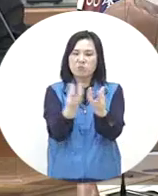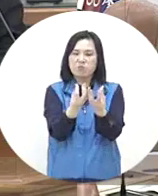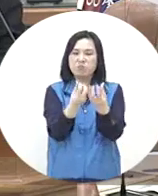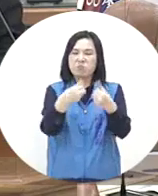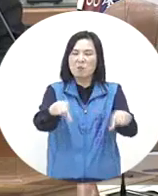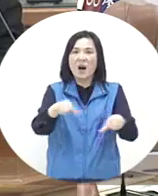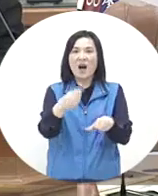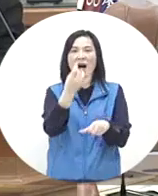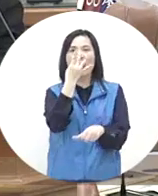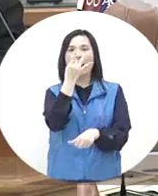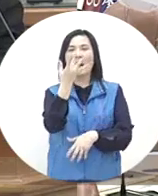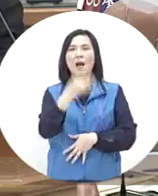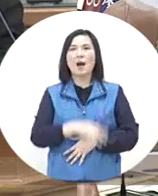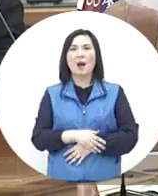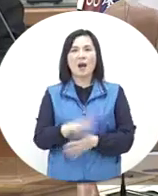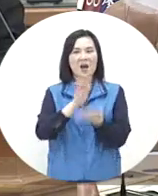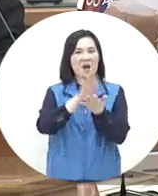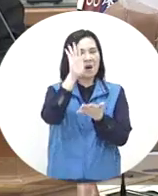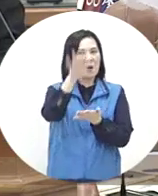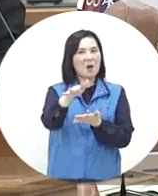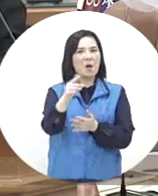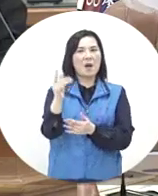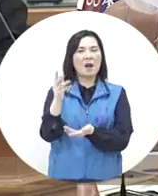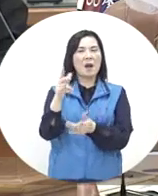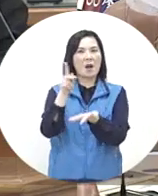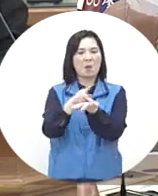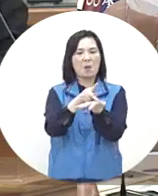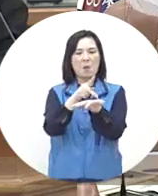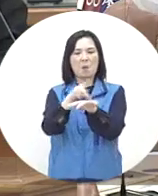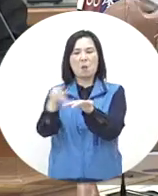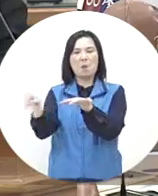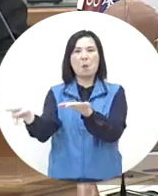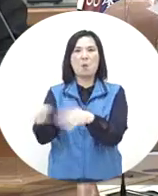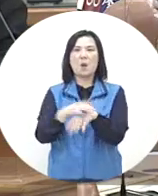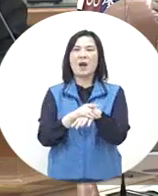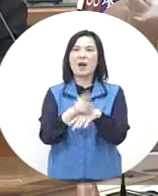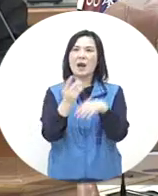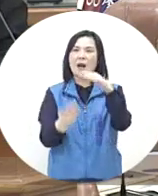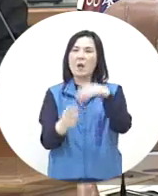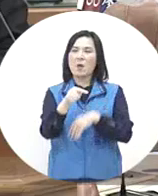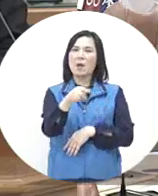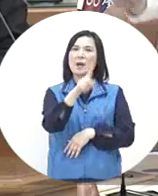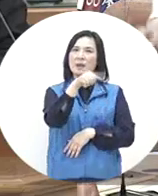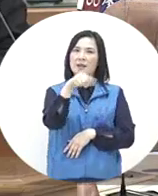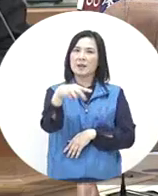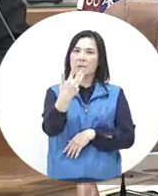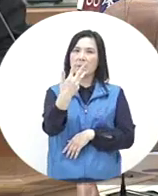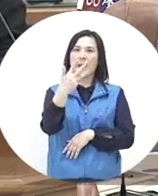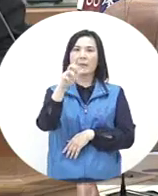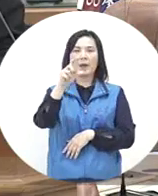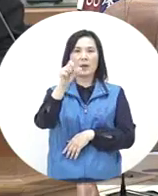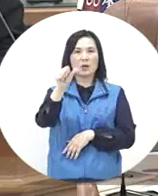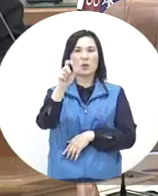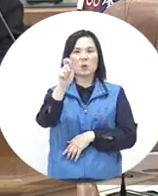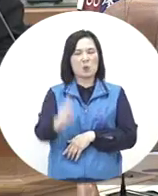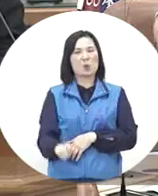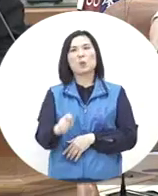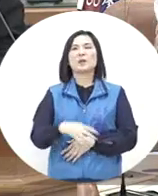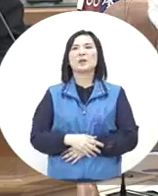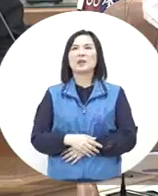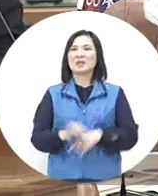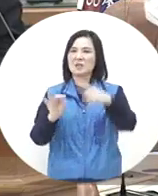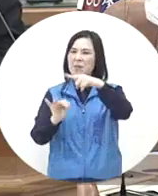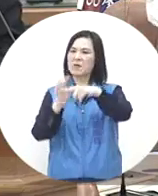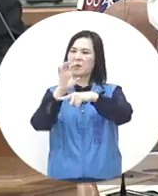恐怕未来我们的债务啊会达到1865亿元，这样的一个债务比例已经高达